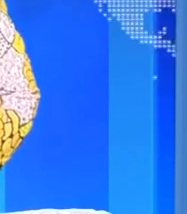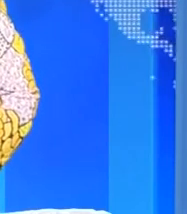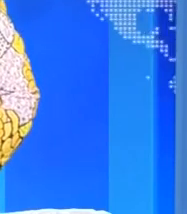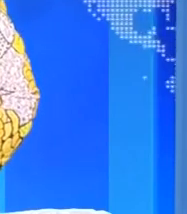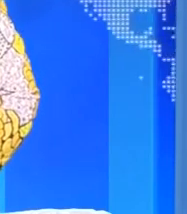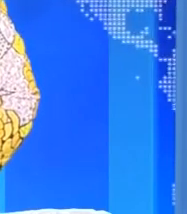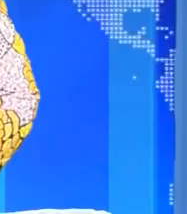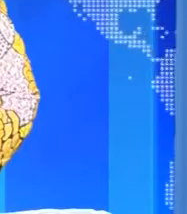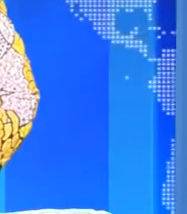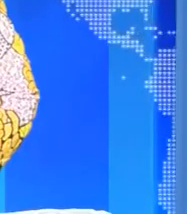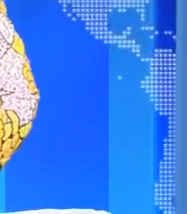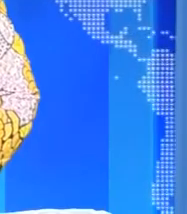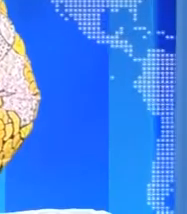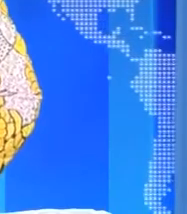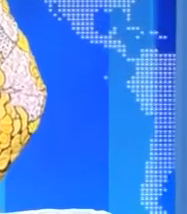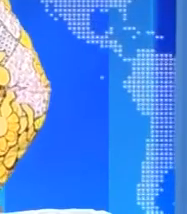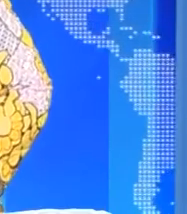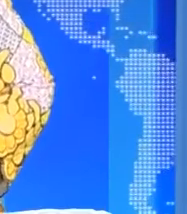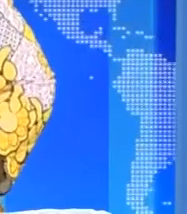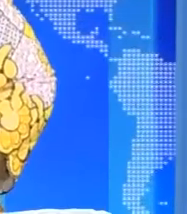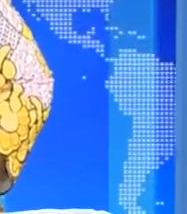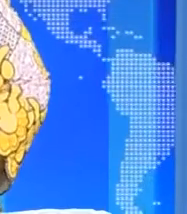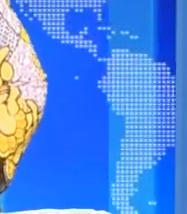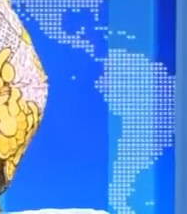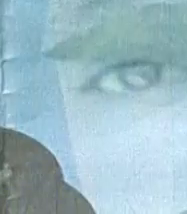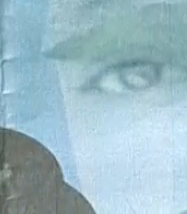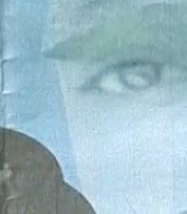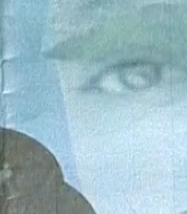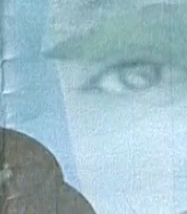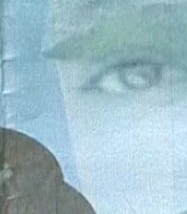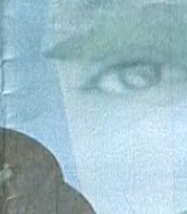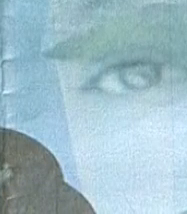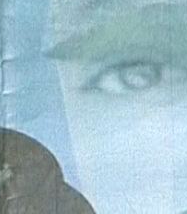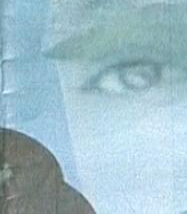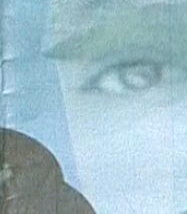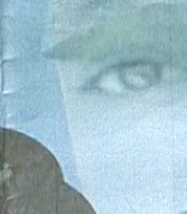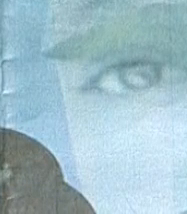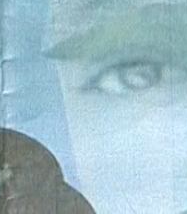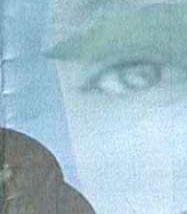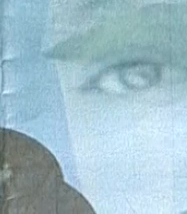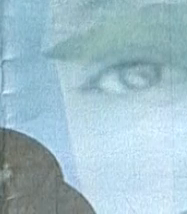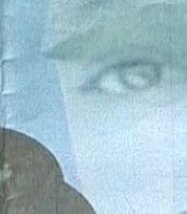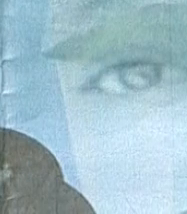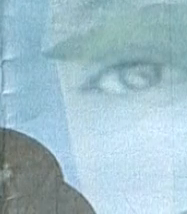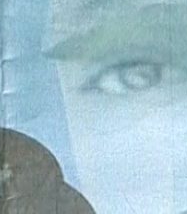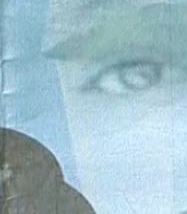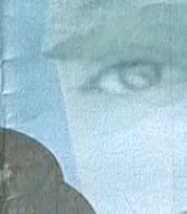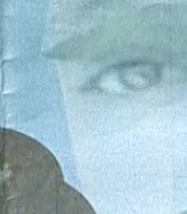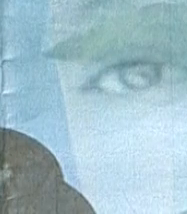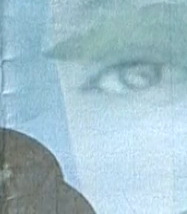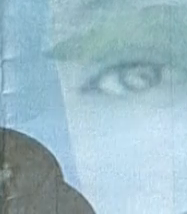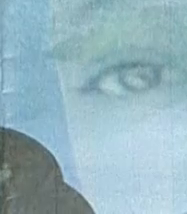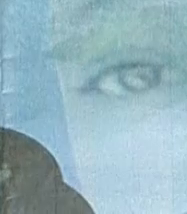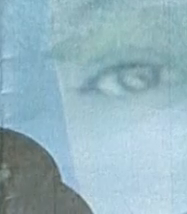aux parents, frères, amis et connaissances le décès de leur fils aîné et petit-fils